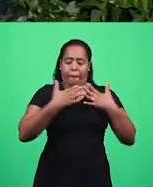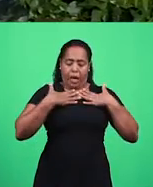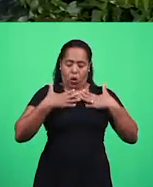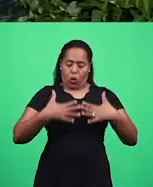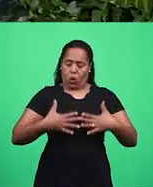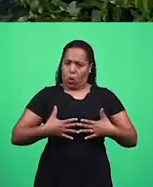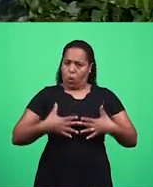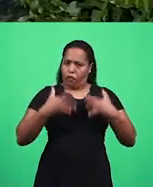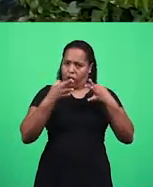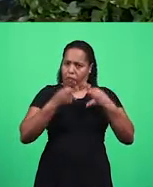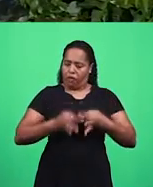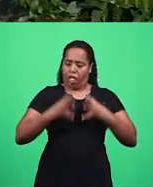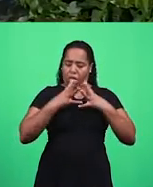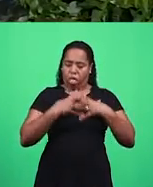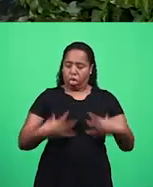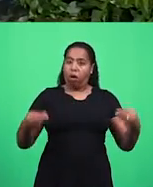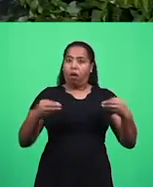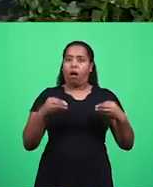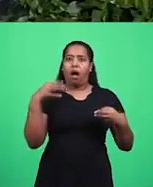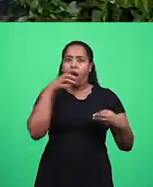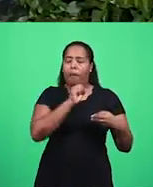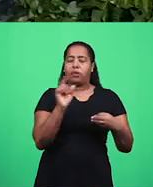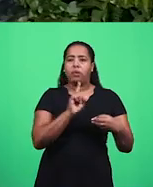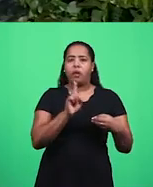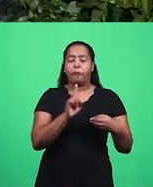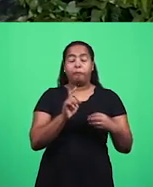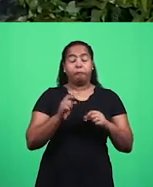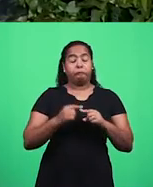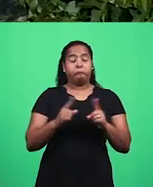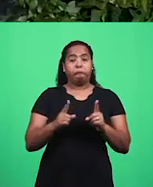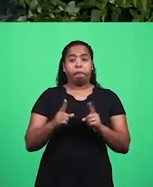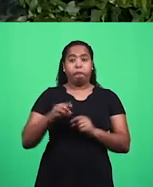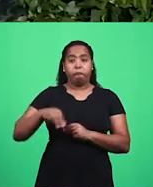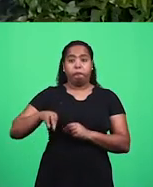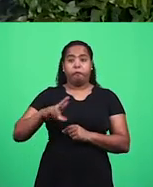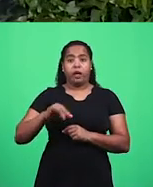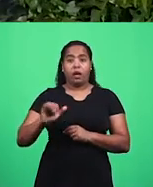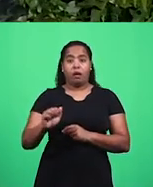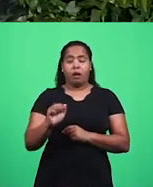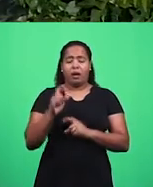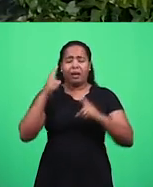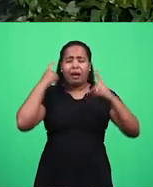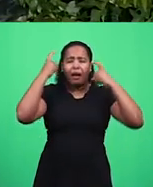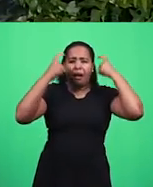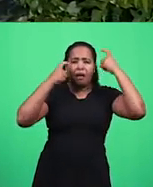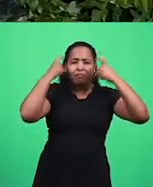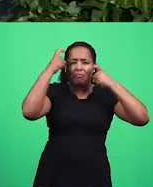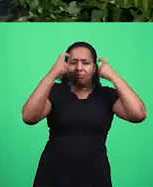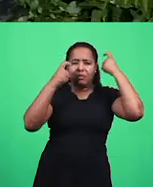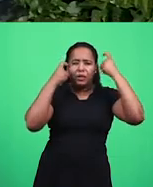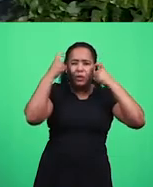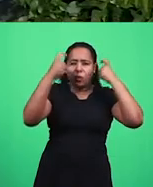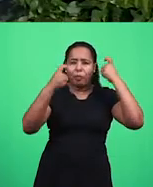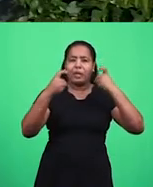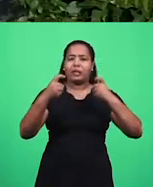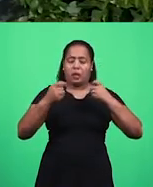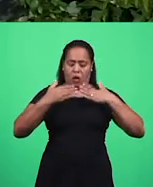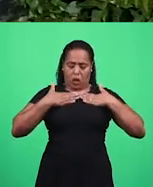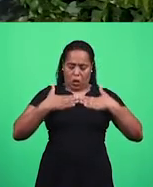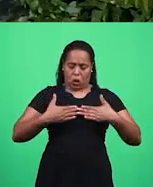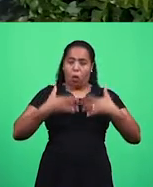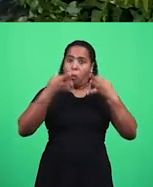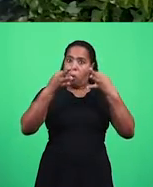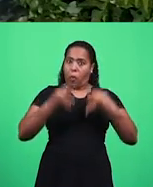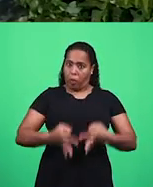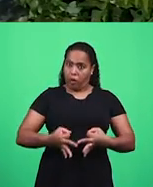тело, чтобы оно не разлагалось там быстро как-то, да? И она в этом переживании